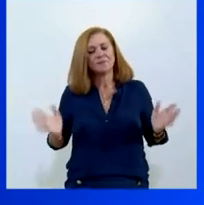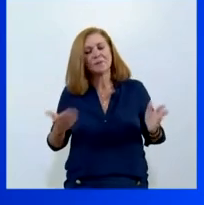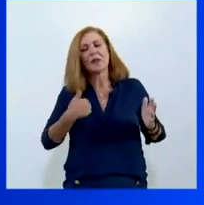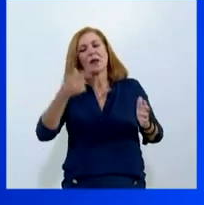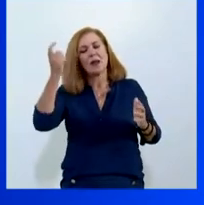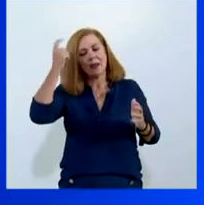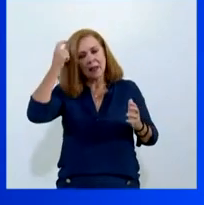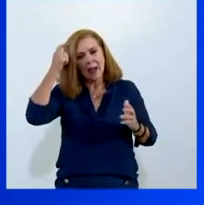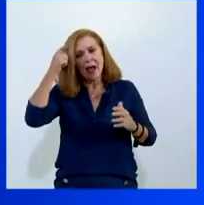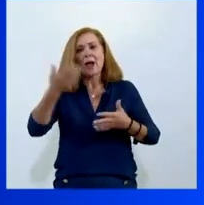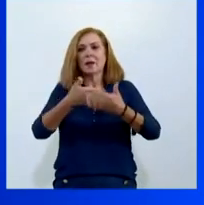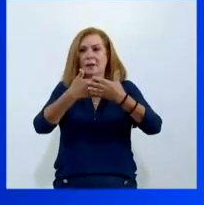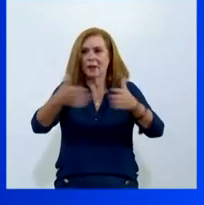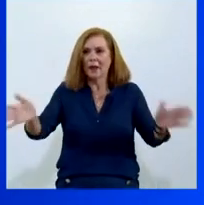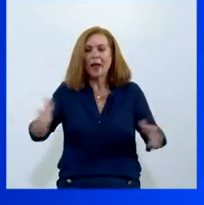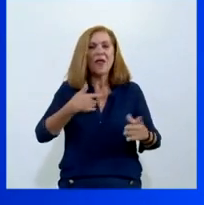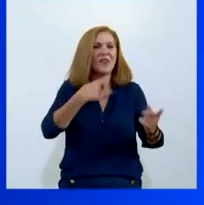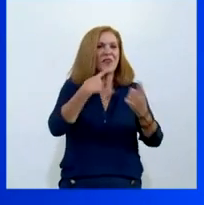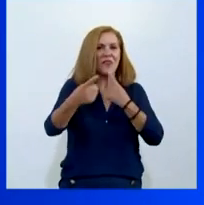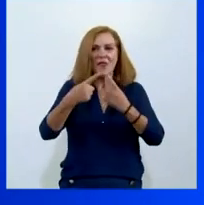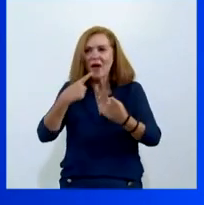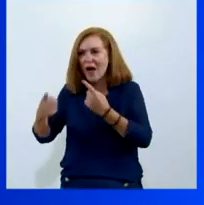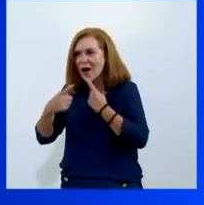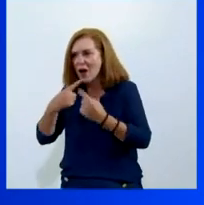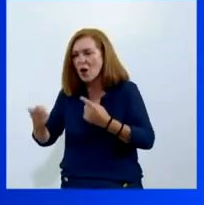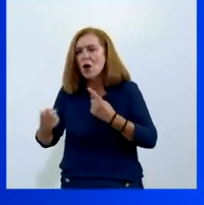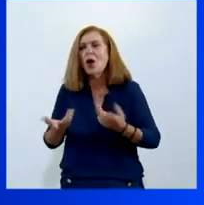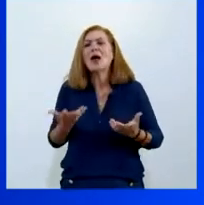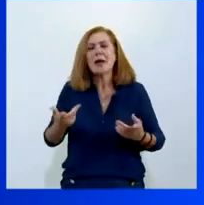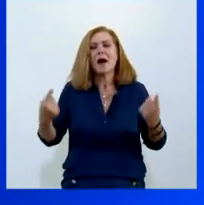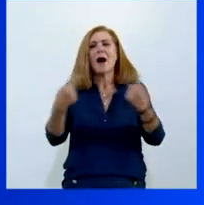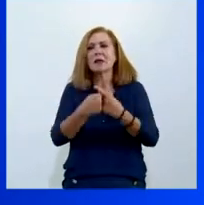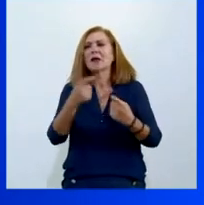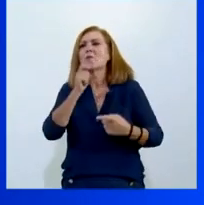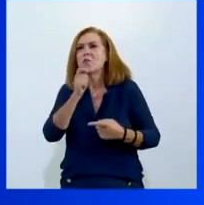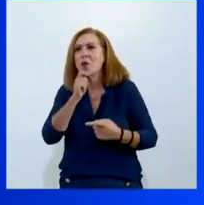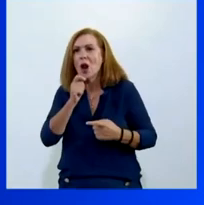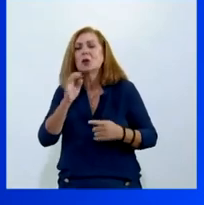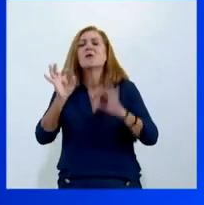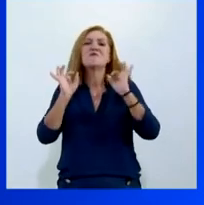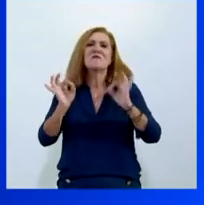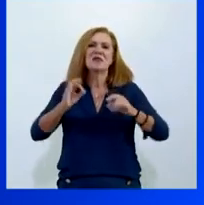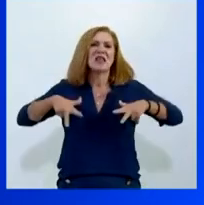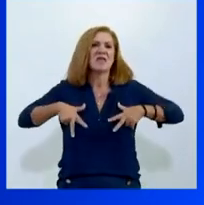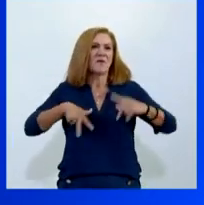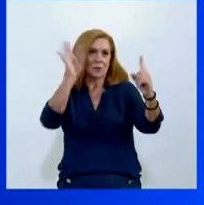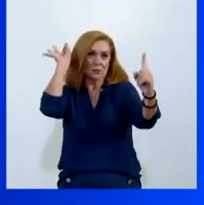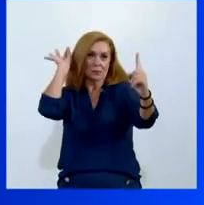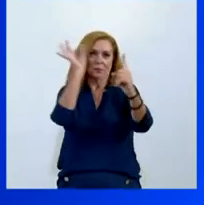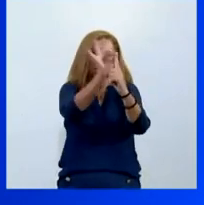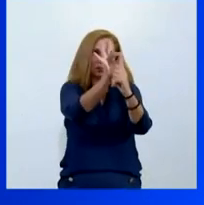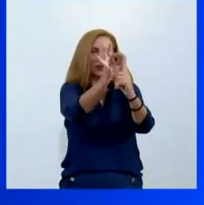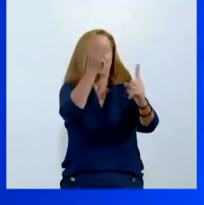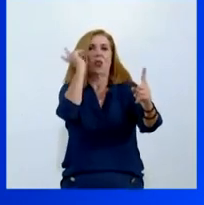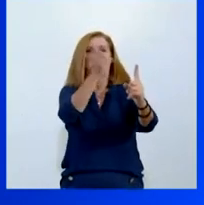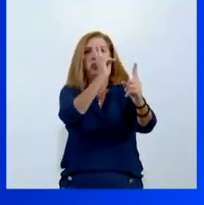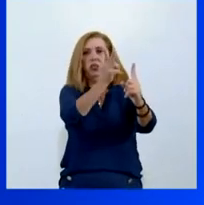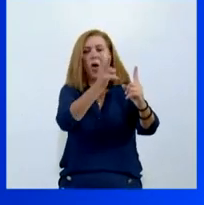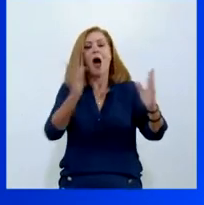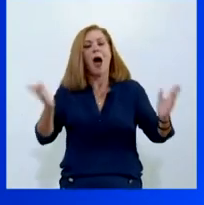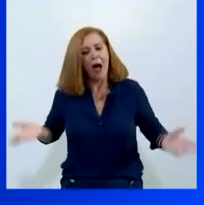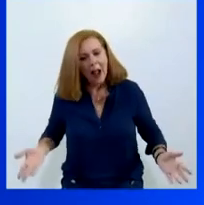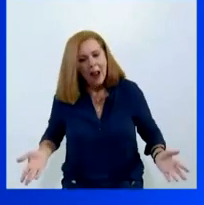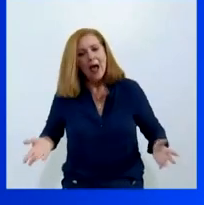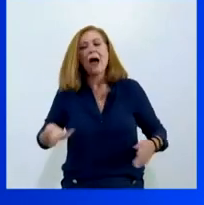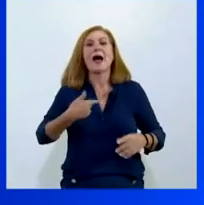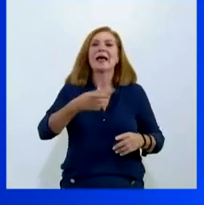διάλογο είναι εύκολο να, και δουλειά της αντιπολίτευσης συχνά είναι να στοχοποιεί την κυβέρνηση. Άρα τουλάχιστον η κριτική να είναι